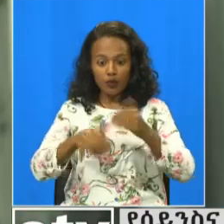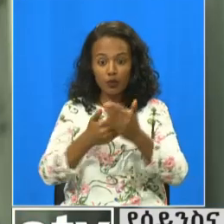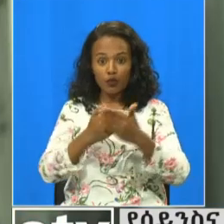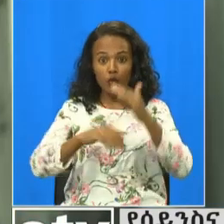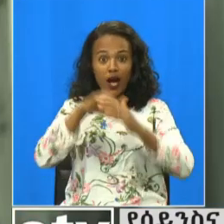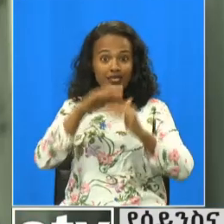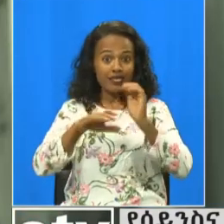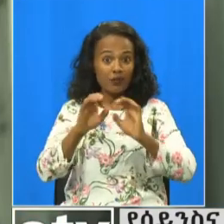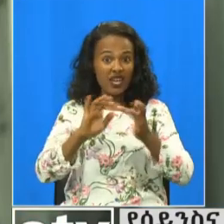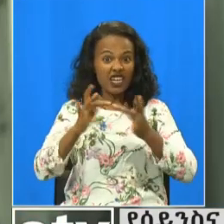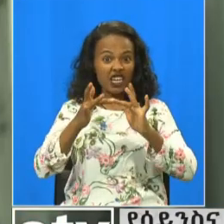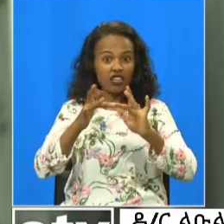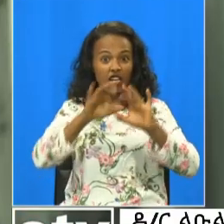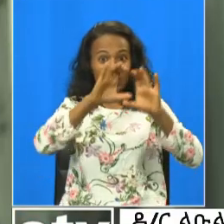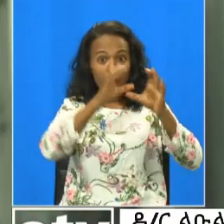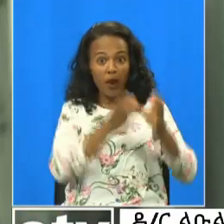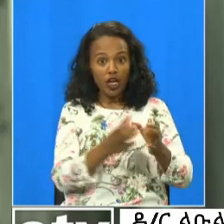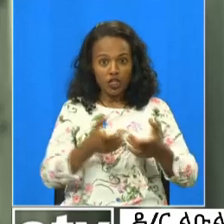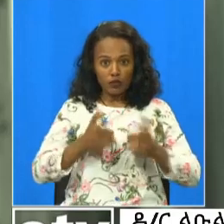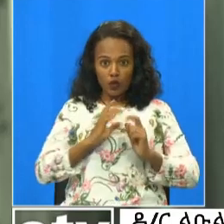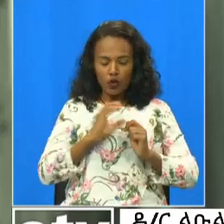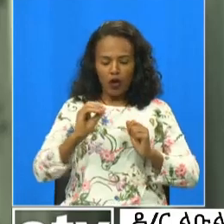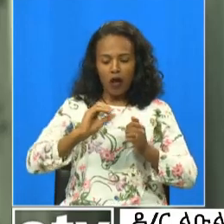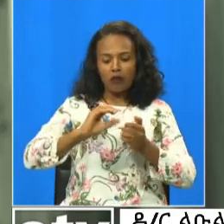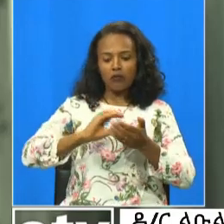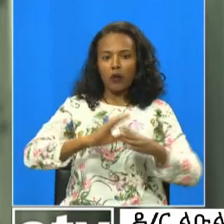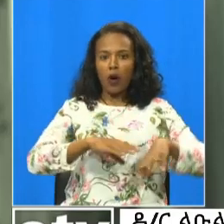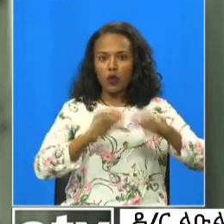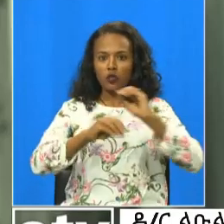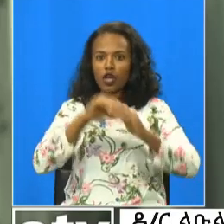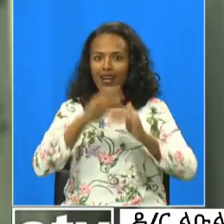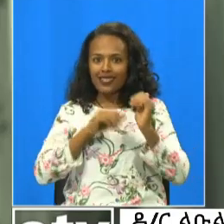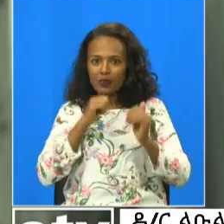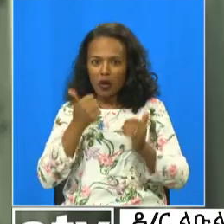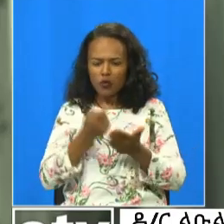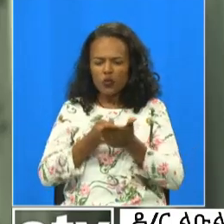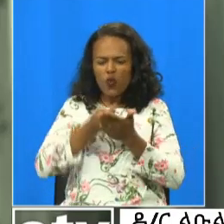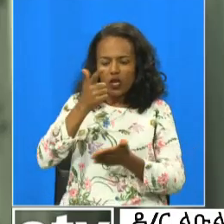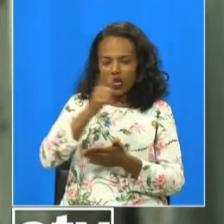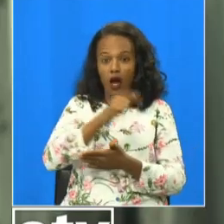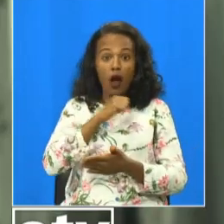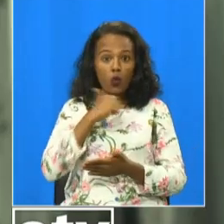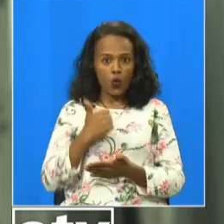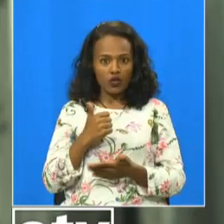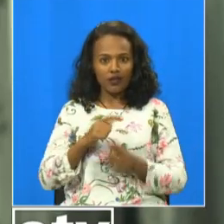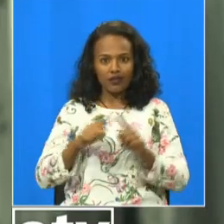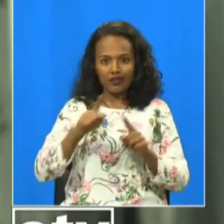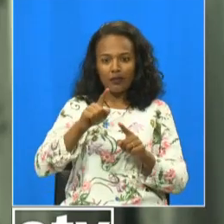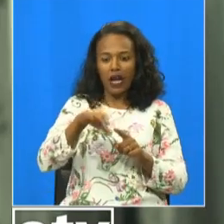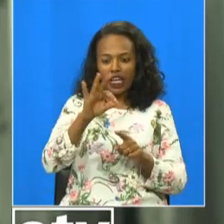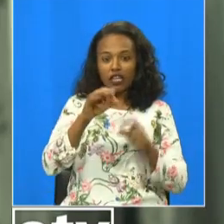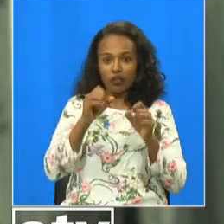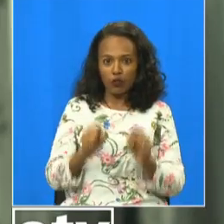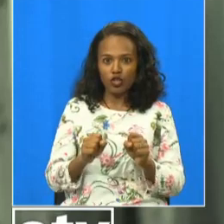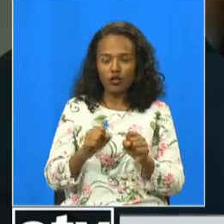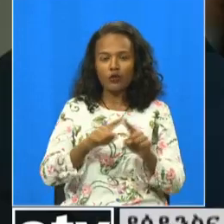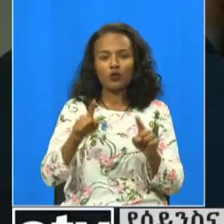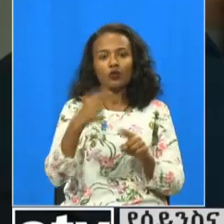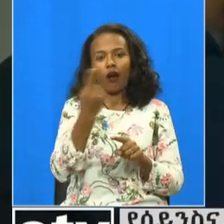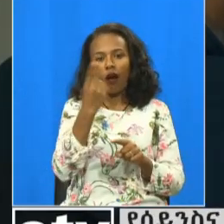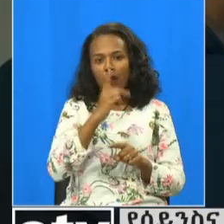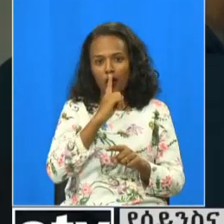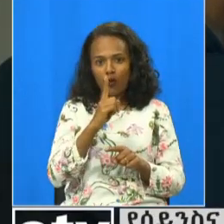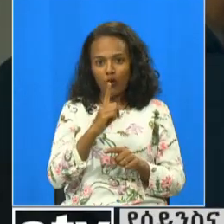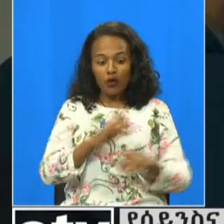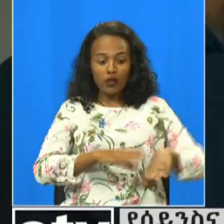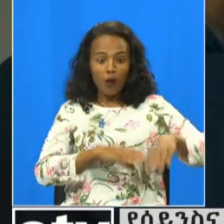የሚያደርግ ኢንተርኔት ፓኬጅ ቢኖርና ተማሪዎች አክሰስ የሚያደርጉት በጣም ያልተወደደ እንደዛ አቬለብል ቢሆን it's very advantageous በያስባለሁ